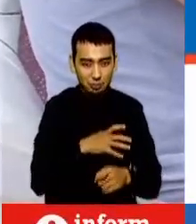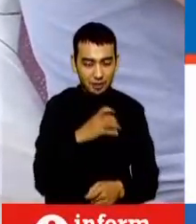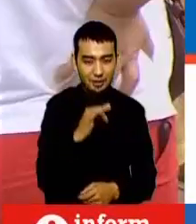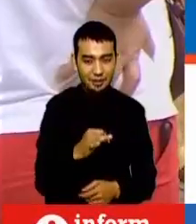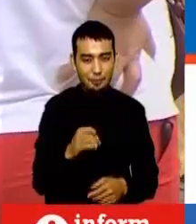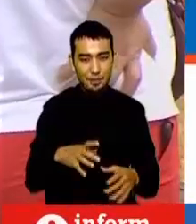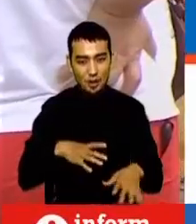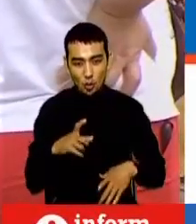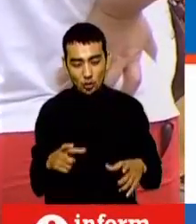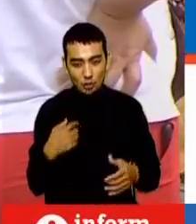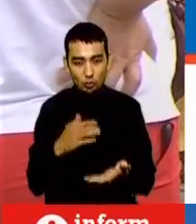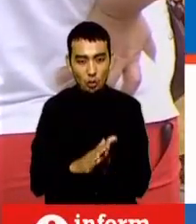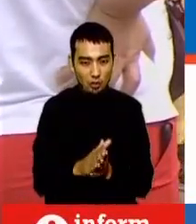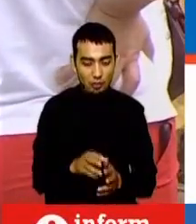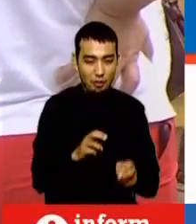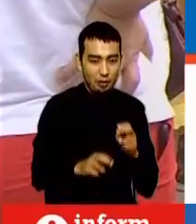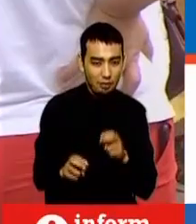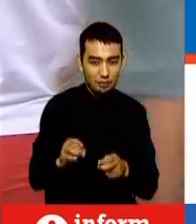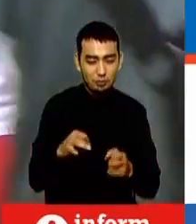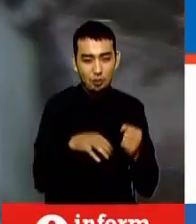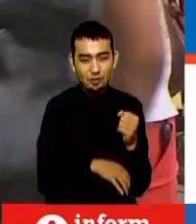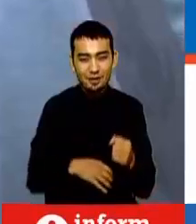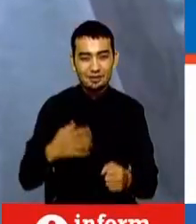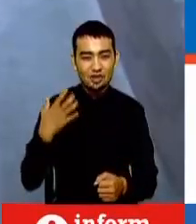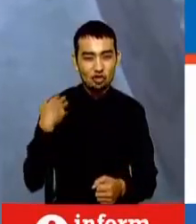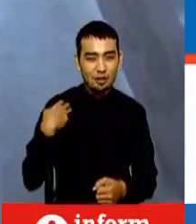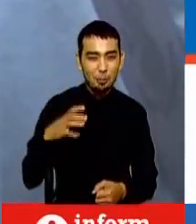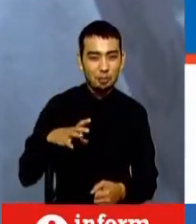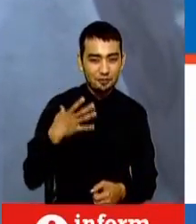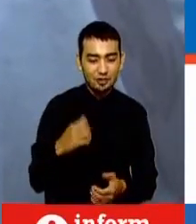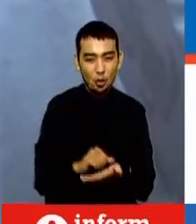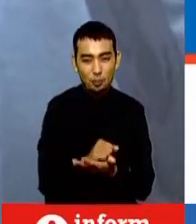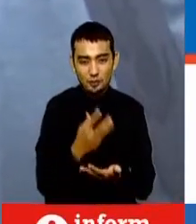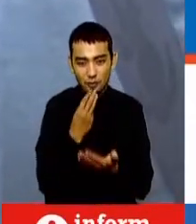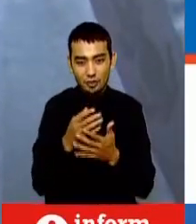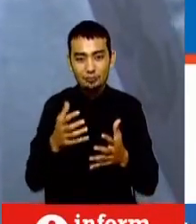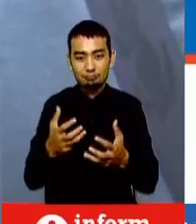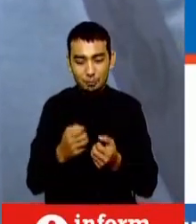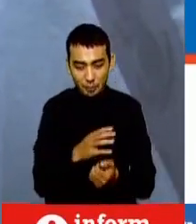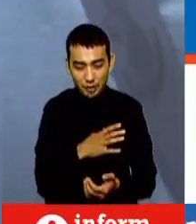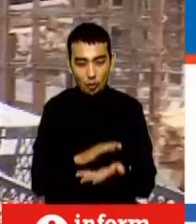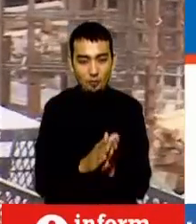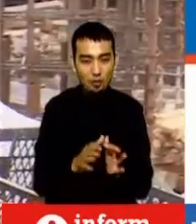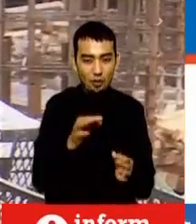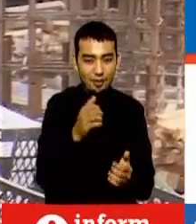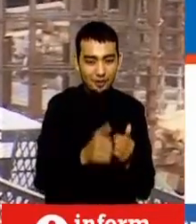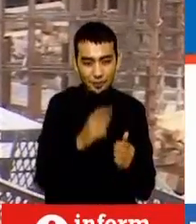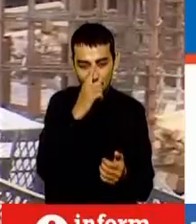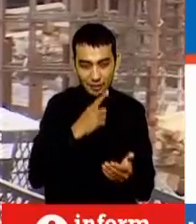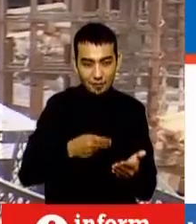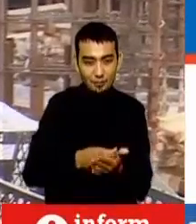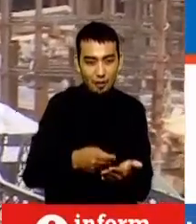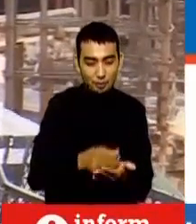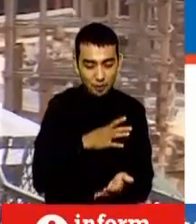саудагерлер келісім шарттарын іздеуге кірісіп, ақыры бұрынғы басшыларынан керекті құжаттарын алған. Шартқа сай ай сайынғы ақы төленбесе